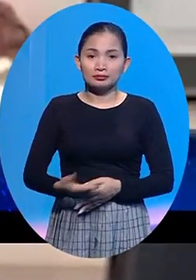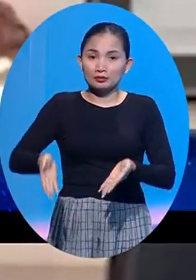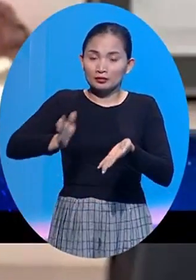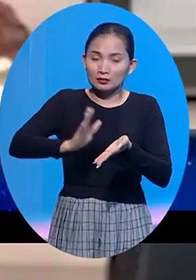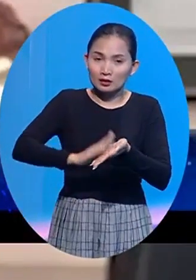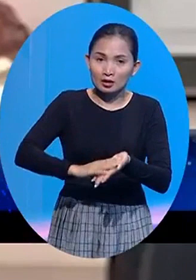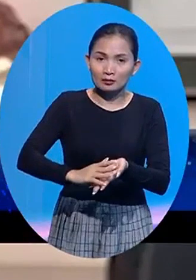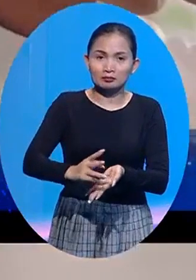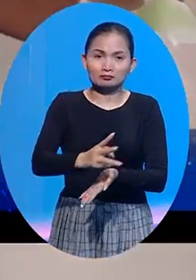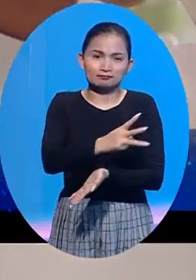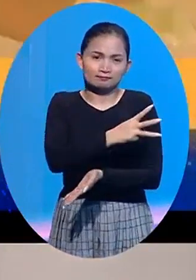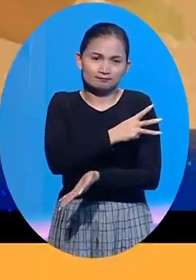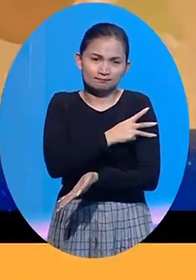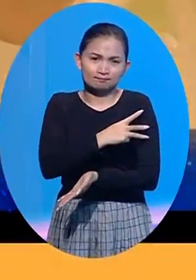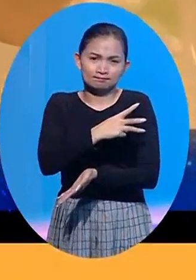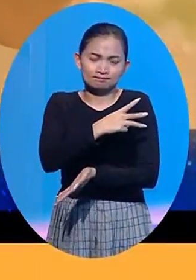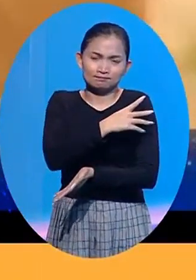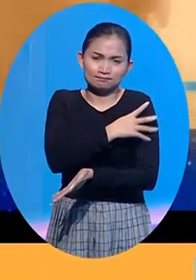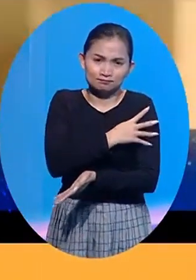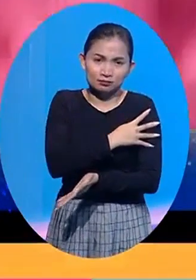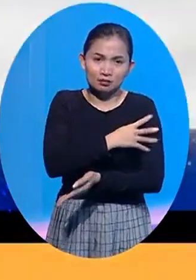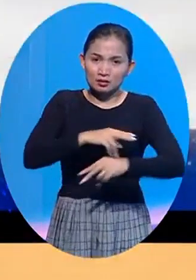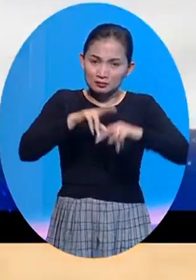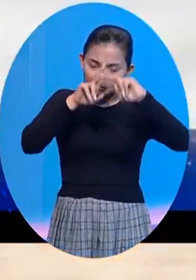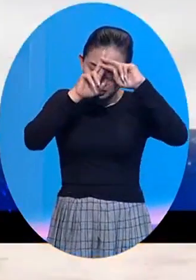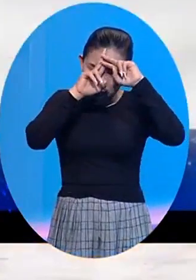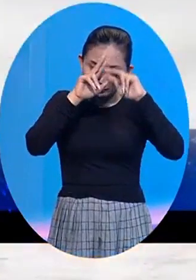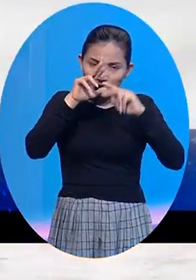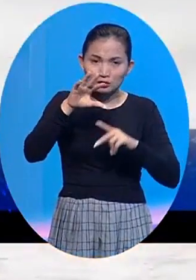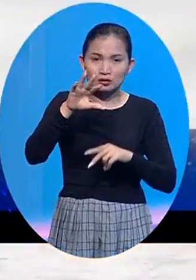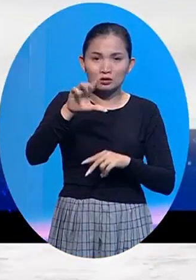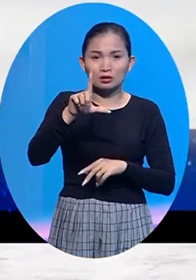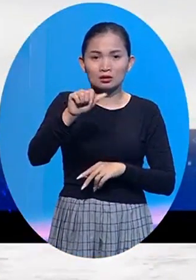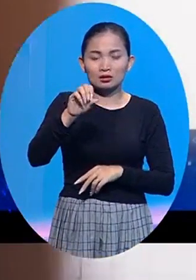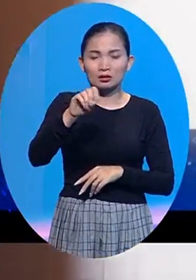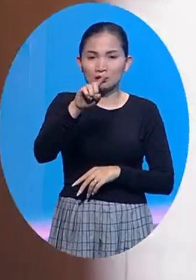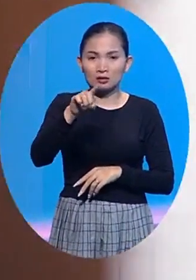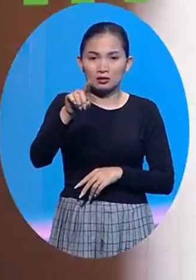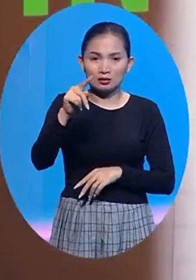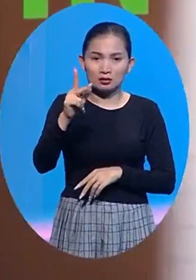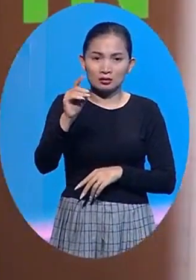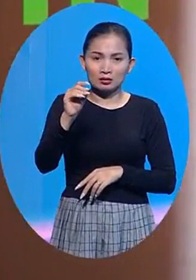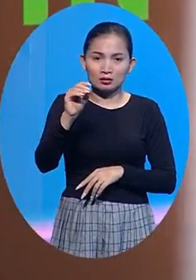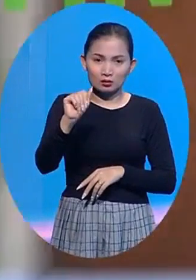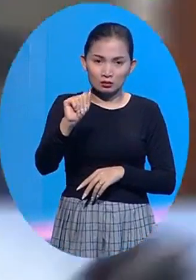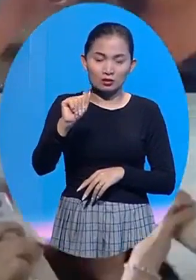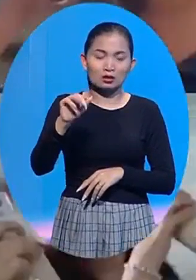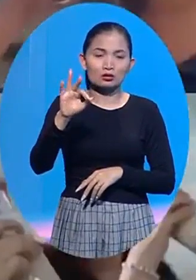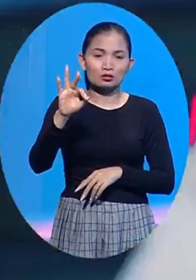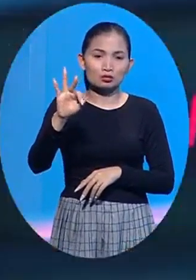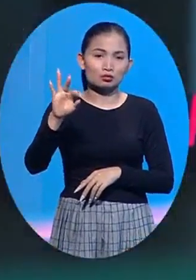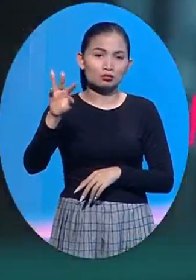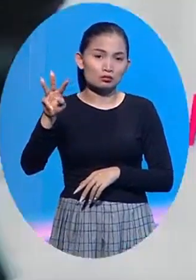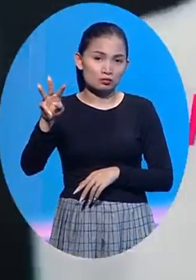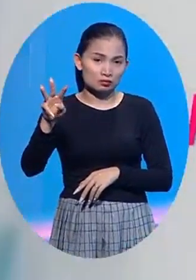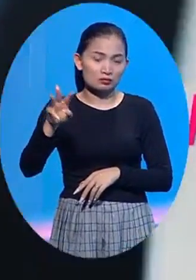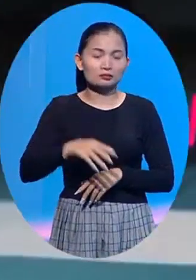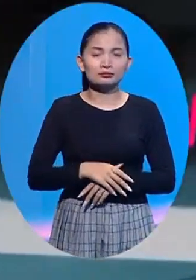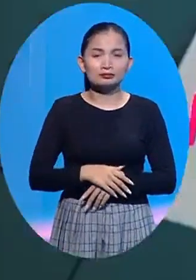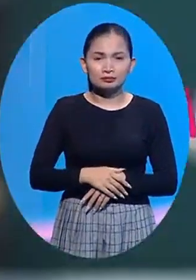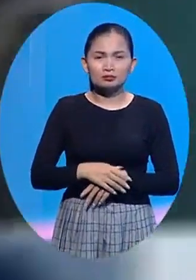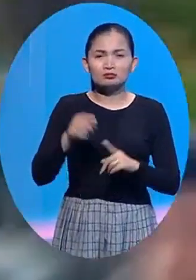Huyền, trưởng khoa nội tiết cơ xương khớp Bệnh viện Lão Khoa Trung ương. Chương trình Hành trình Sức khỏe là một phần trong các nỗ lực của Herbalife nhằm phổ biến